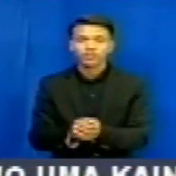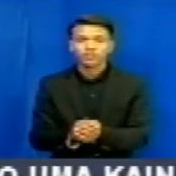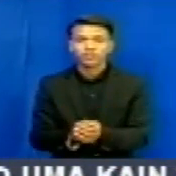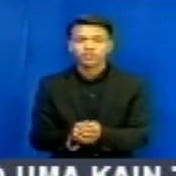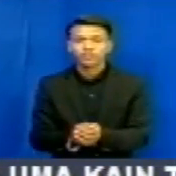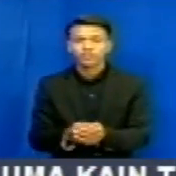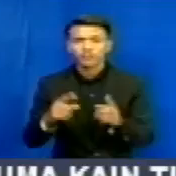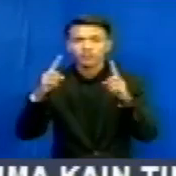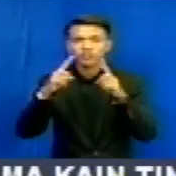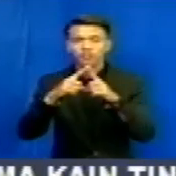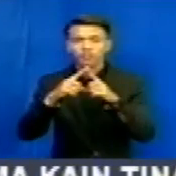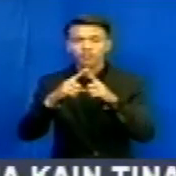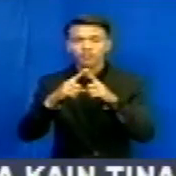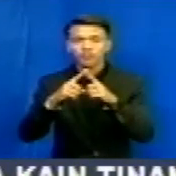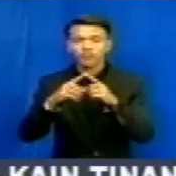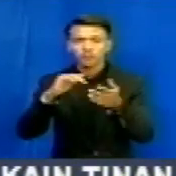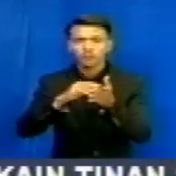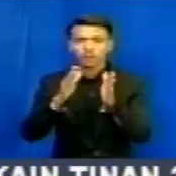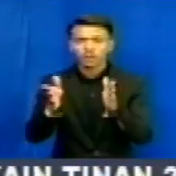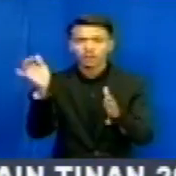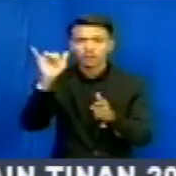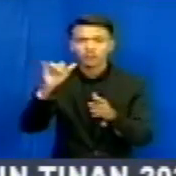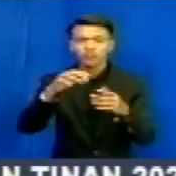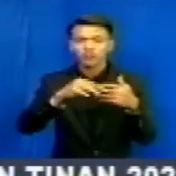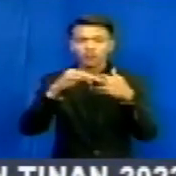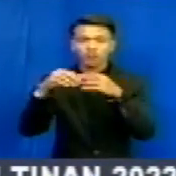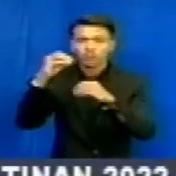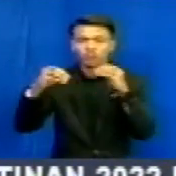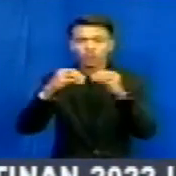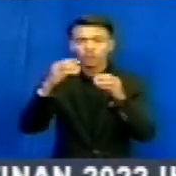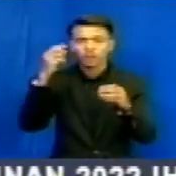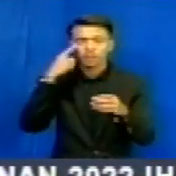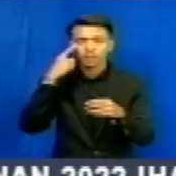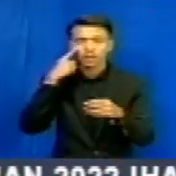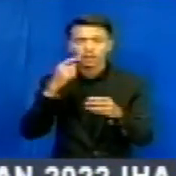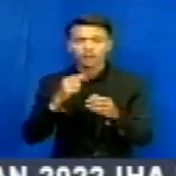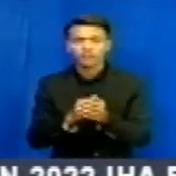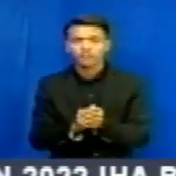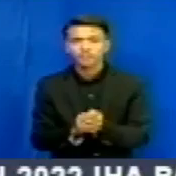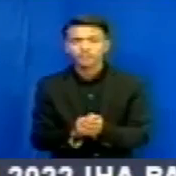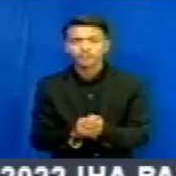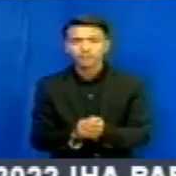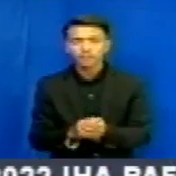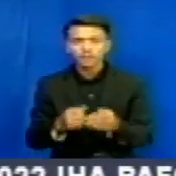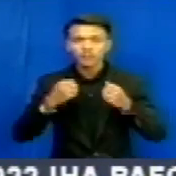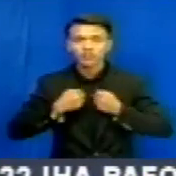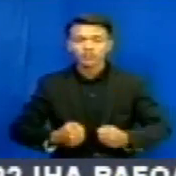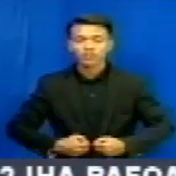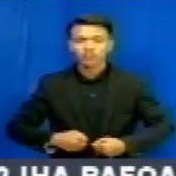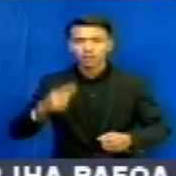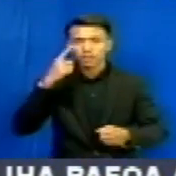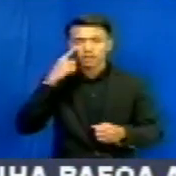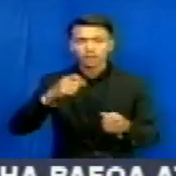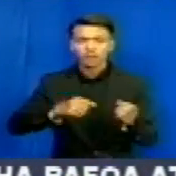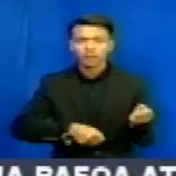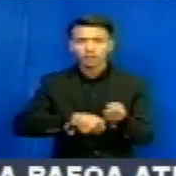impacto bot ba, administrando sirem ne, ilio quando ba matan. Kari ia buat rumah saya dah, hanya yang saya terus ada matang, saya kalau mau nampak yang